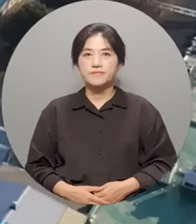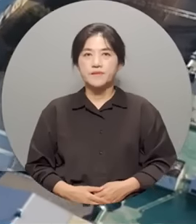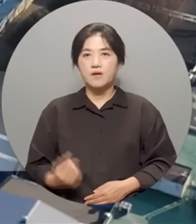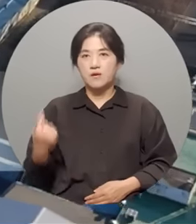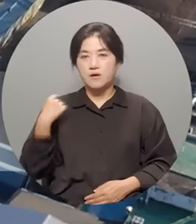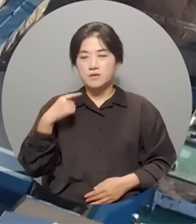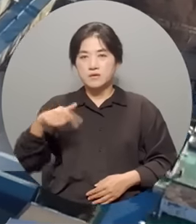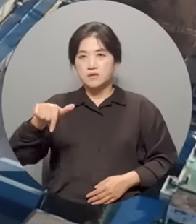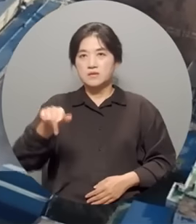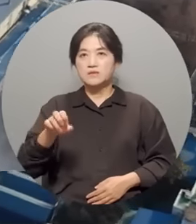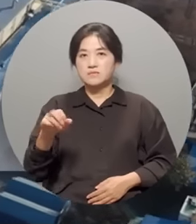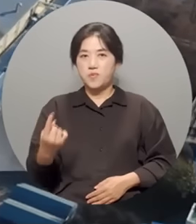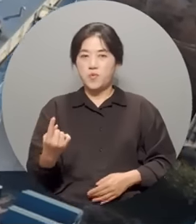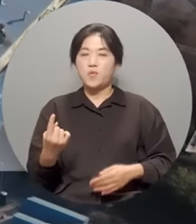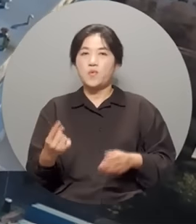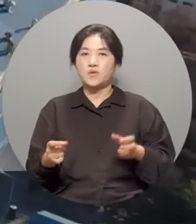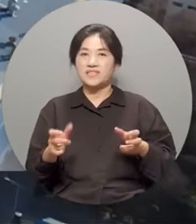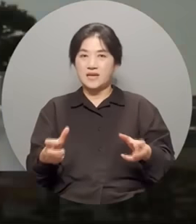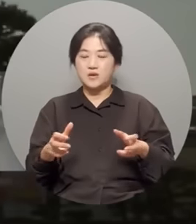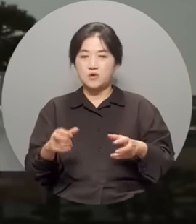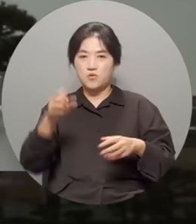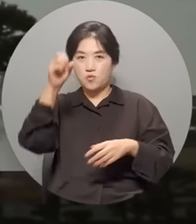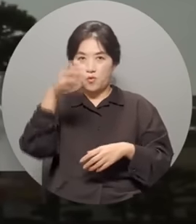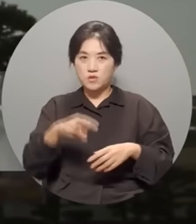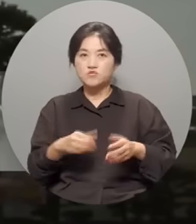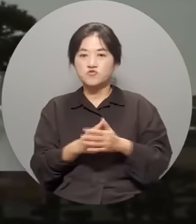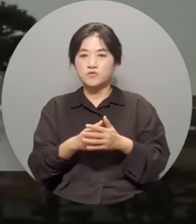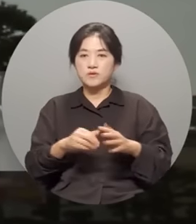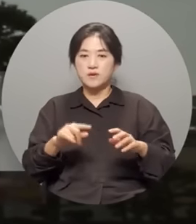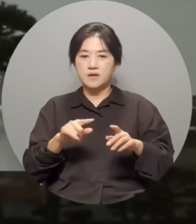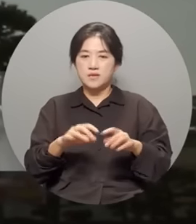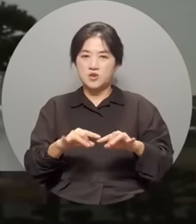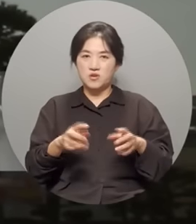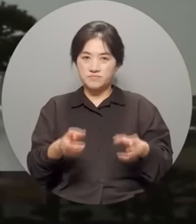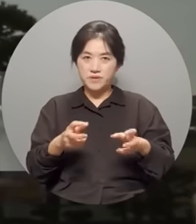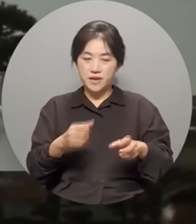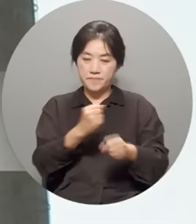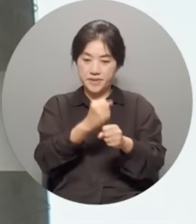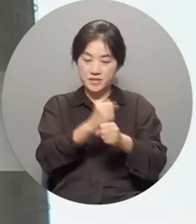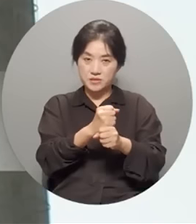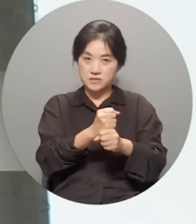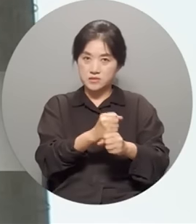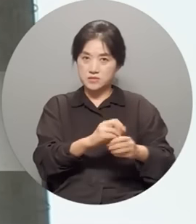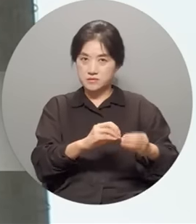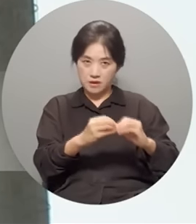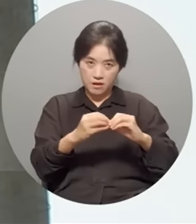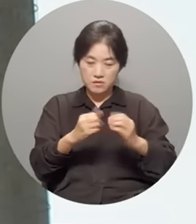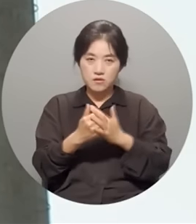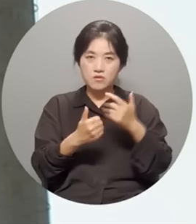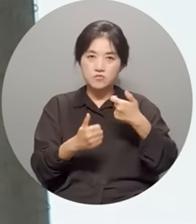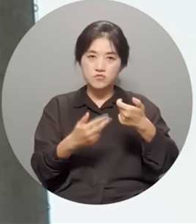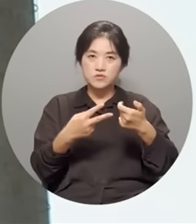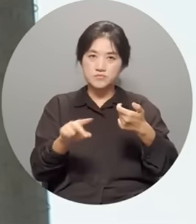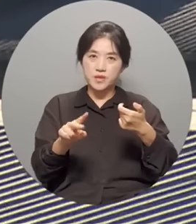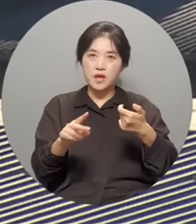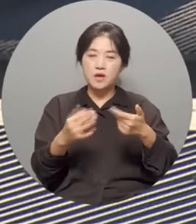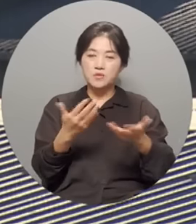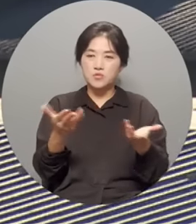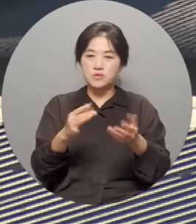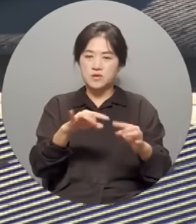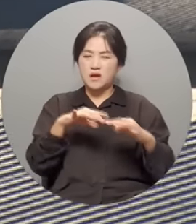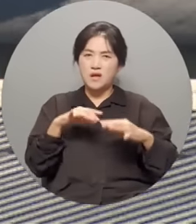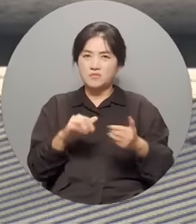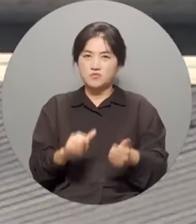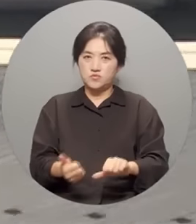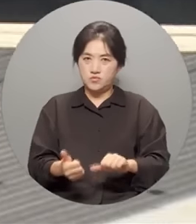어제 금호타이어 광주 공장에서 발전기 설치 공사를 하던 60대 노동자가 감전돼 숨졌습니다. 숨진 노동자는